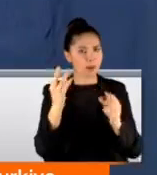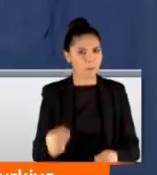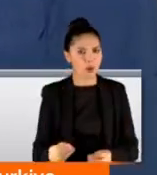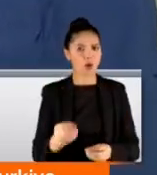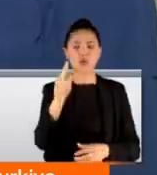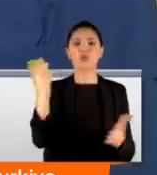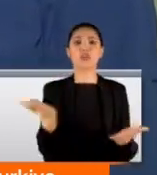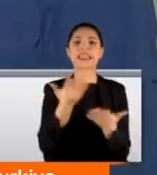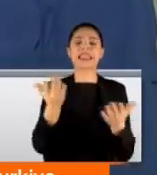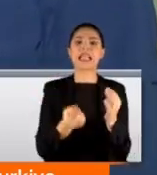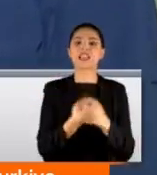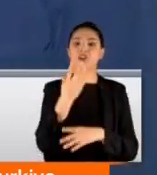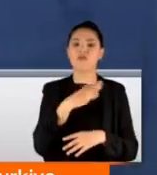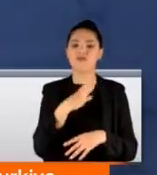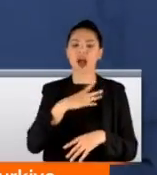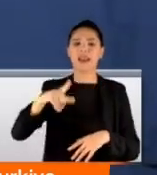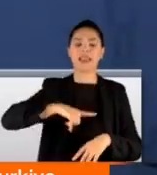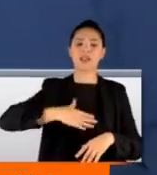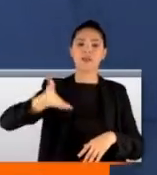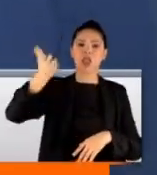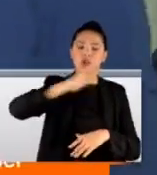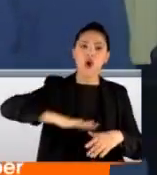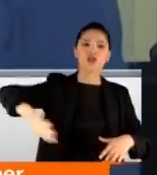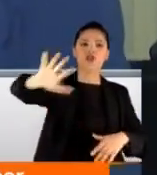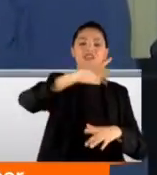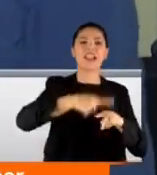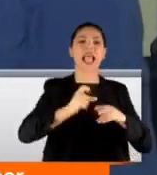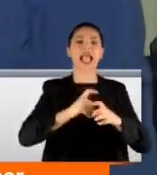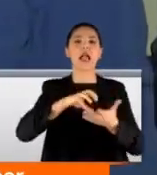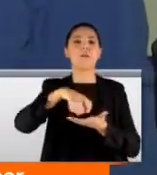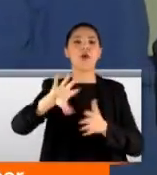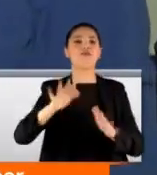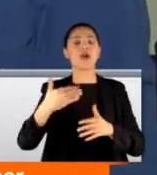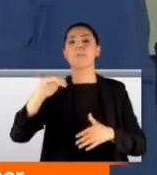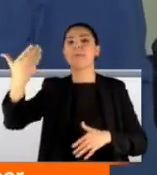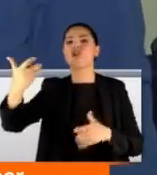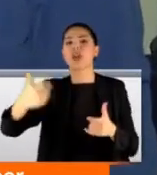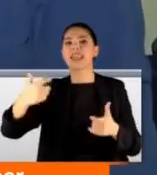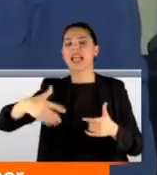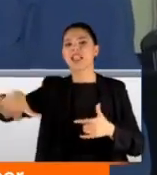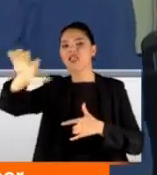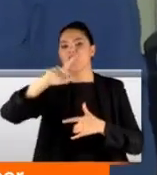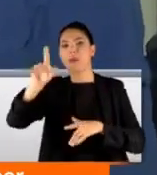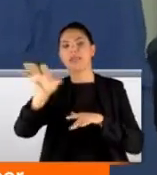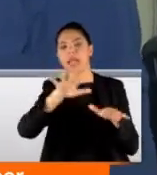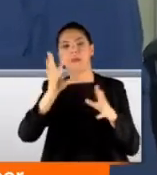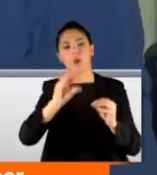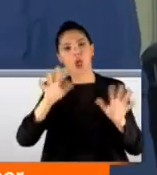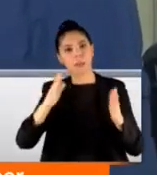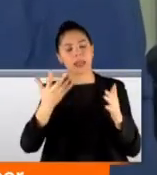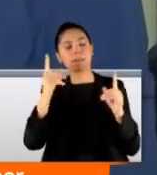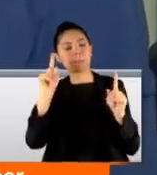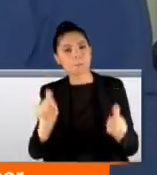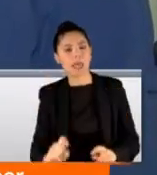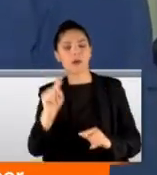nasıl bir etki doğuracak? Daha sonrasında yine İzmir'de ve çevresinde, Ege bölgesinde ya da başka bir yerde çevresinde bir deprem olacak mı? Herkes